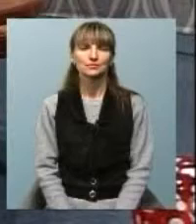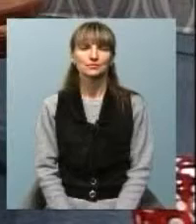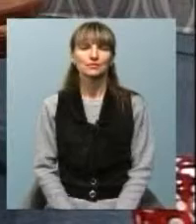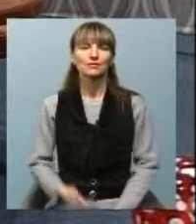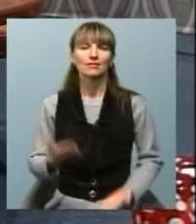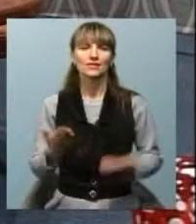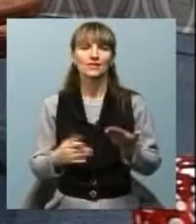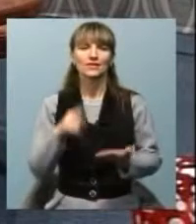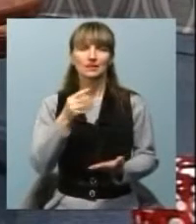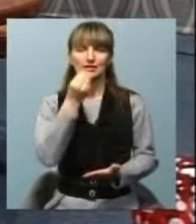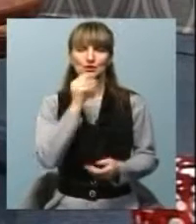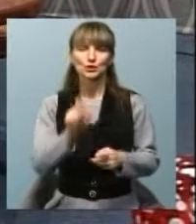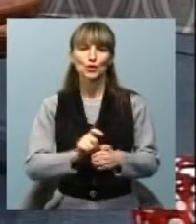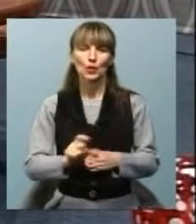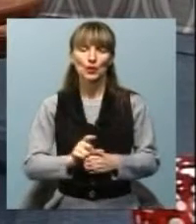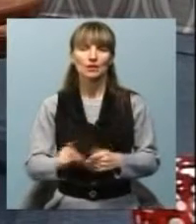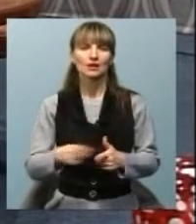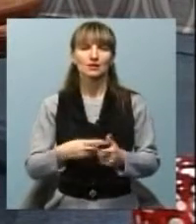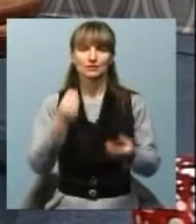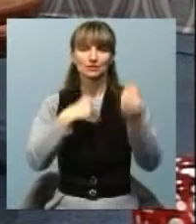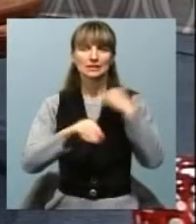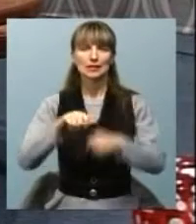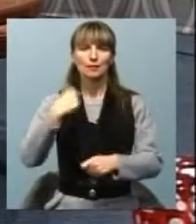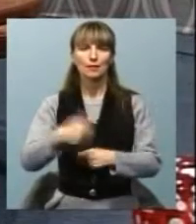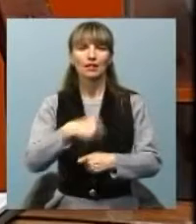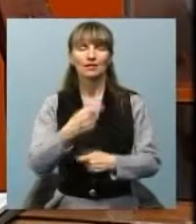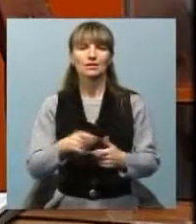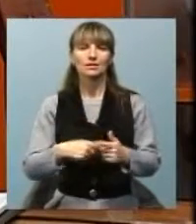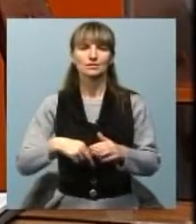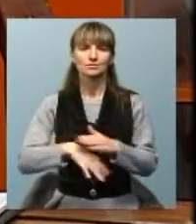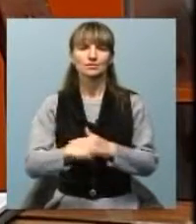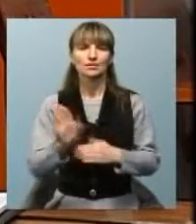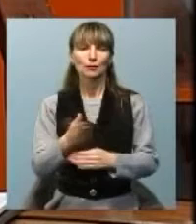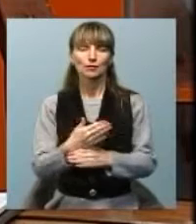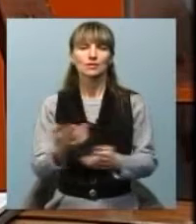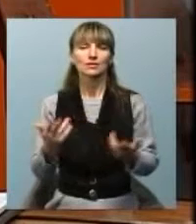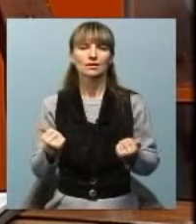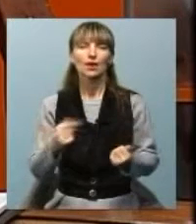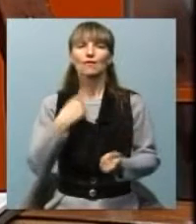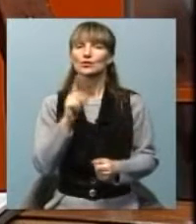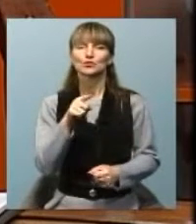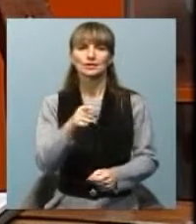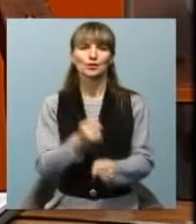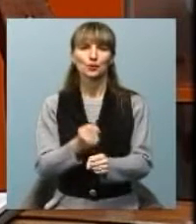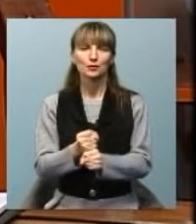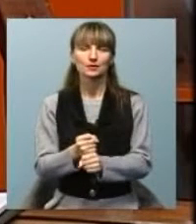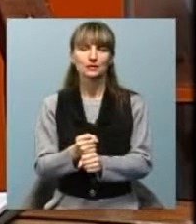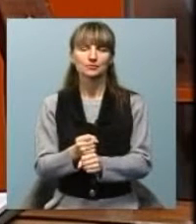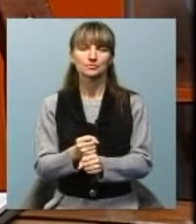знаю. Напевне, ти їси шоколад, або їси банани, або йдеш кудись на прогулянку. Так. Говори, що ти робиш?